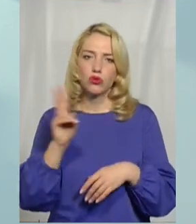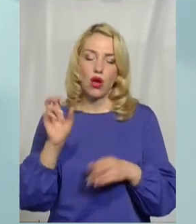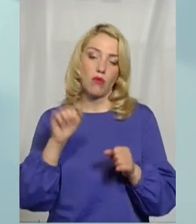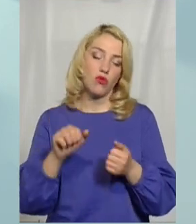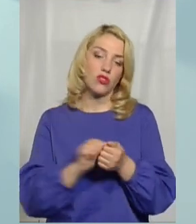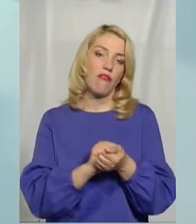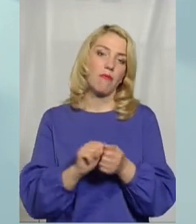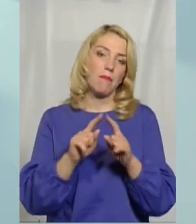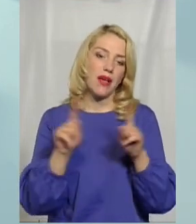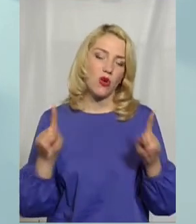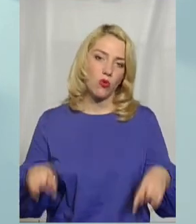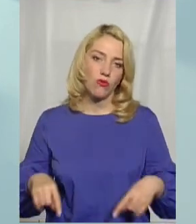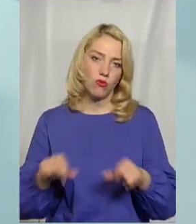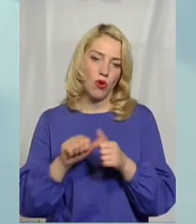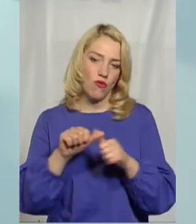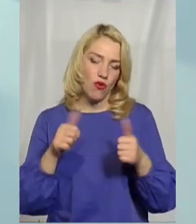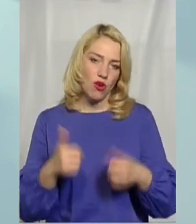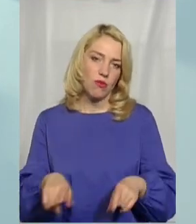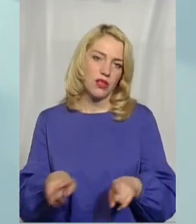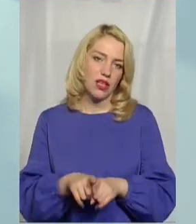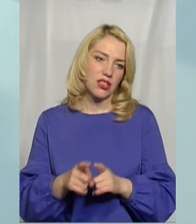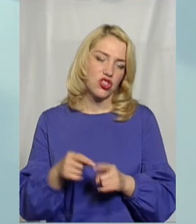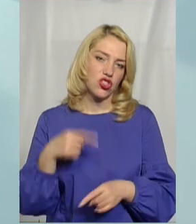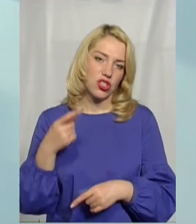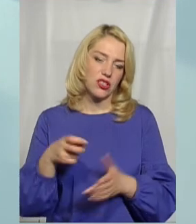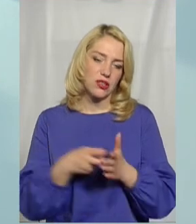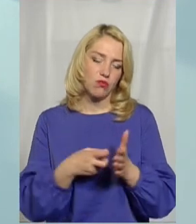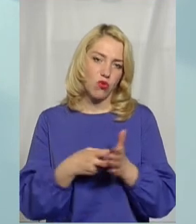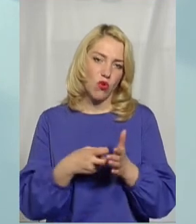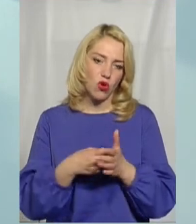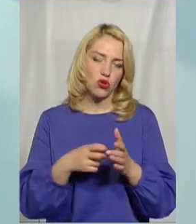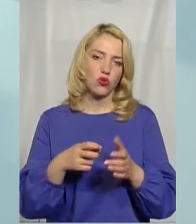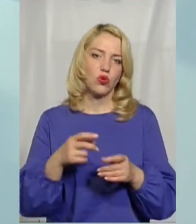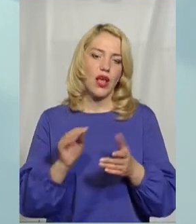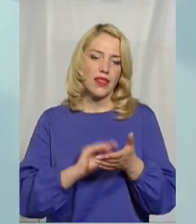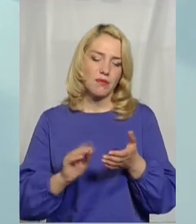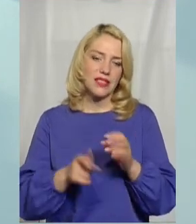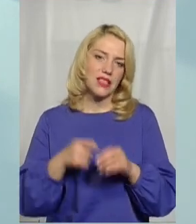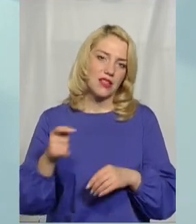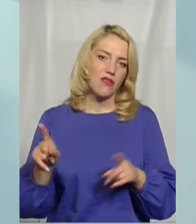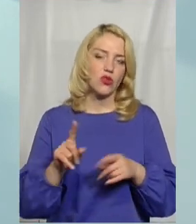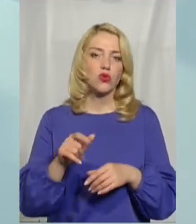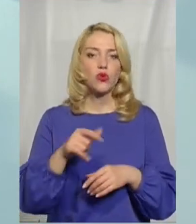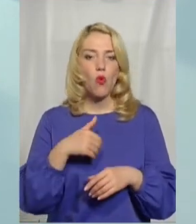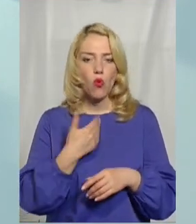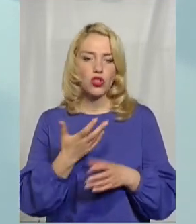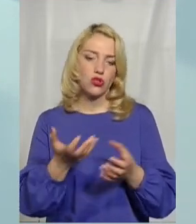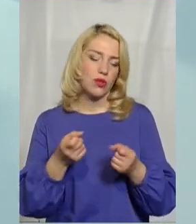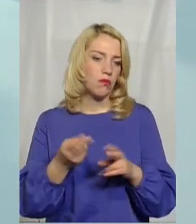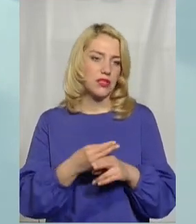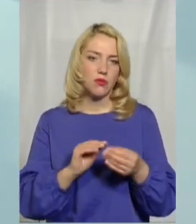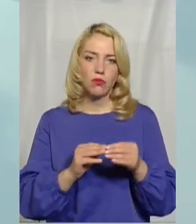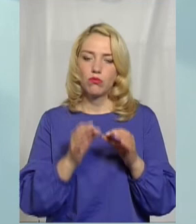паперу форматі, також через пошту написати заяву з тої теми, яку ти хочеш, і отримати без